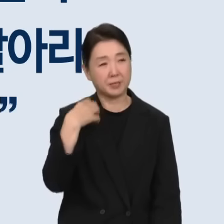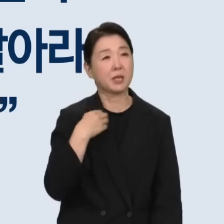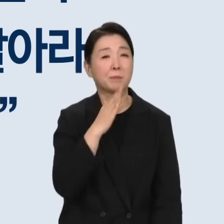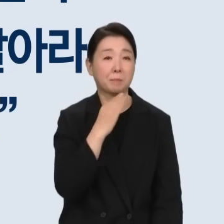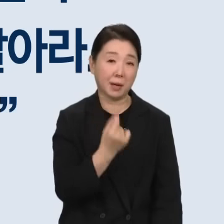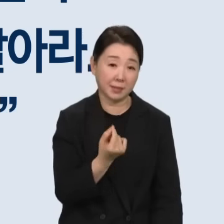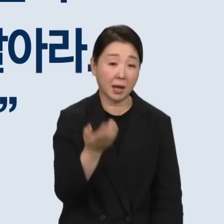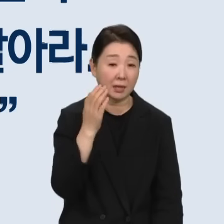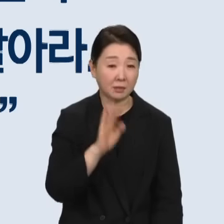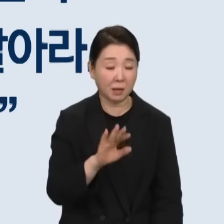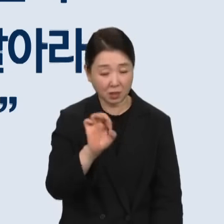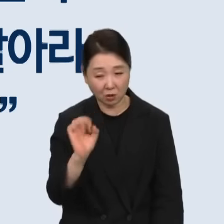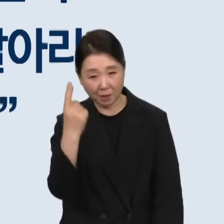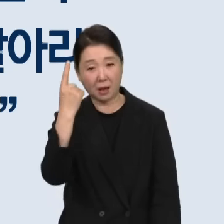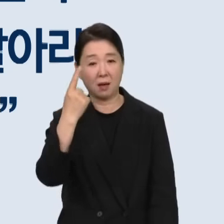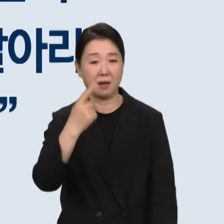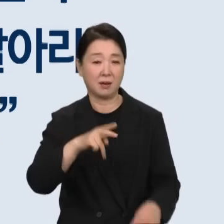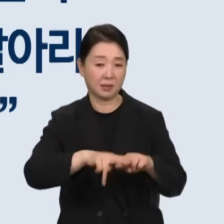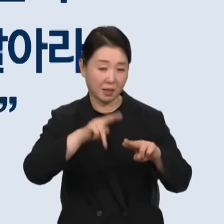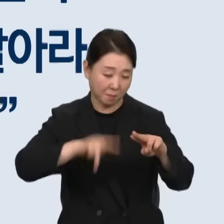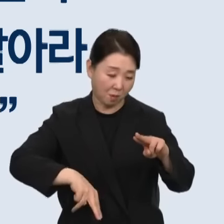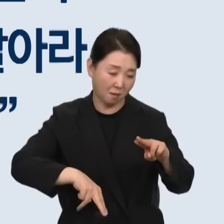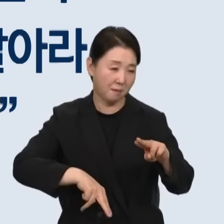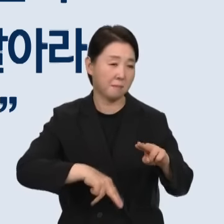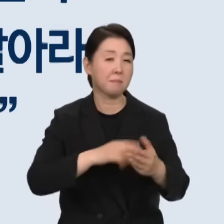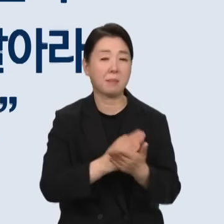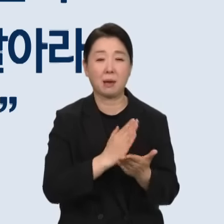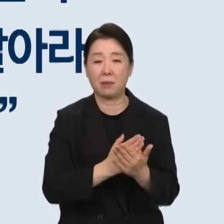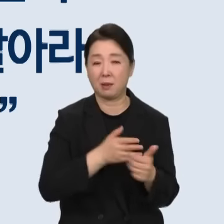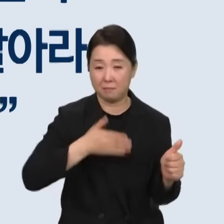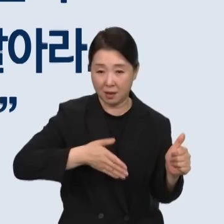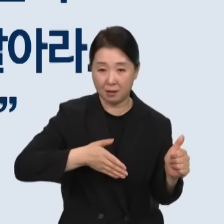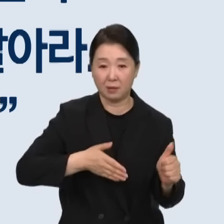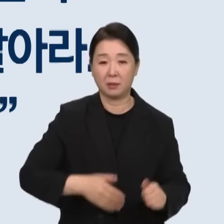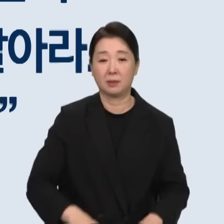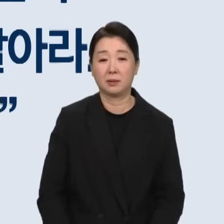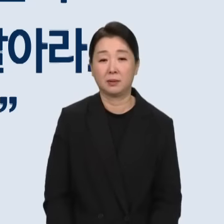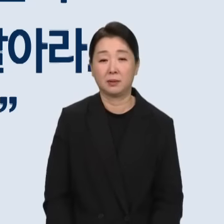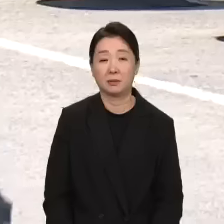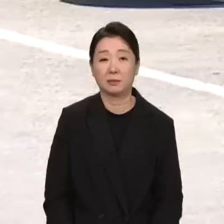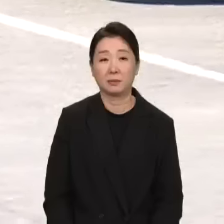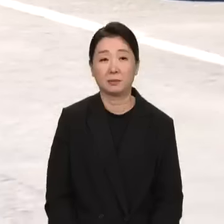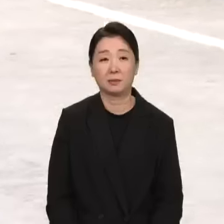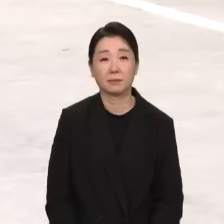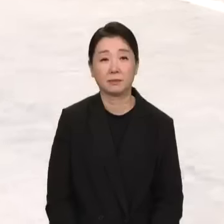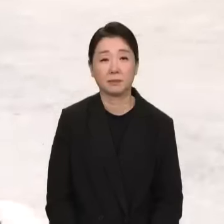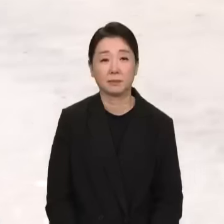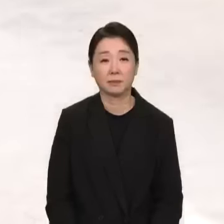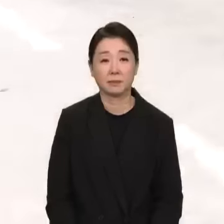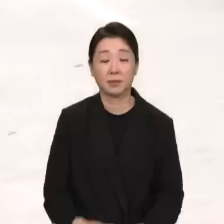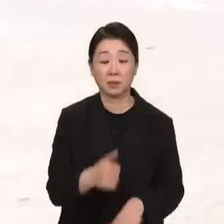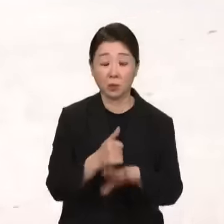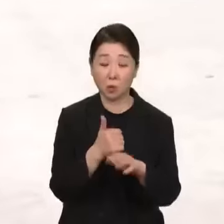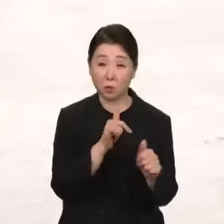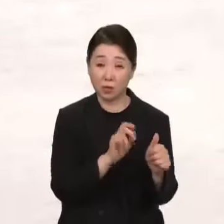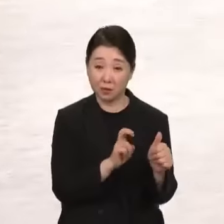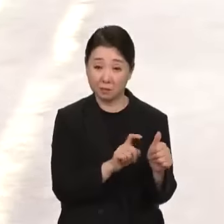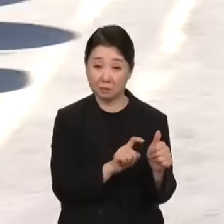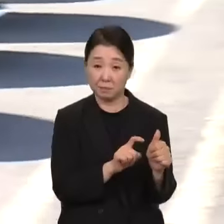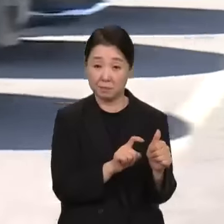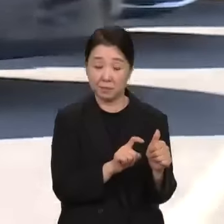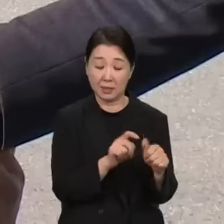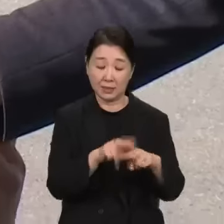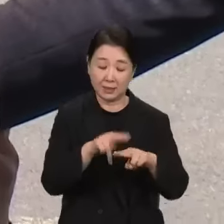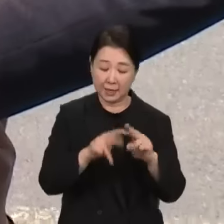지겠지만은 그걸로 인해서 전역 사표라든지 이런 건 하지 말아라. 사업 표명은 하지 말아라. 그러면서 임 전 사단장도